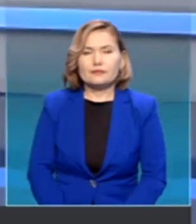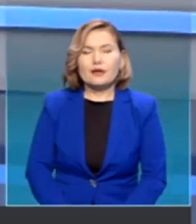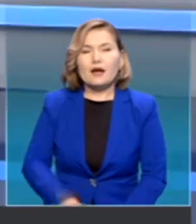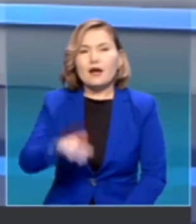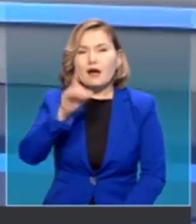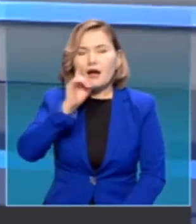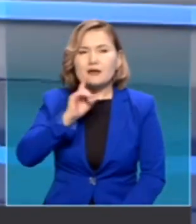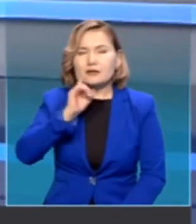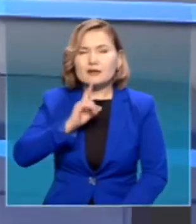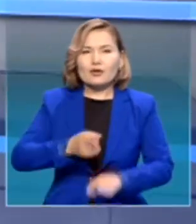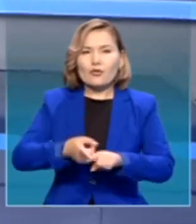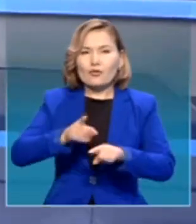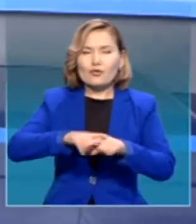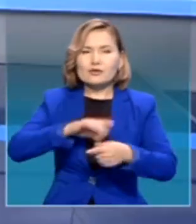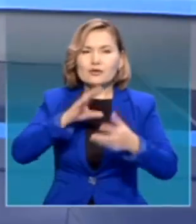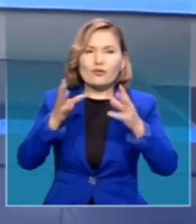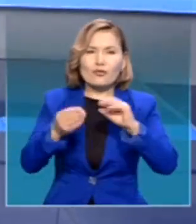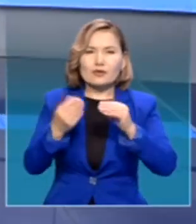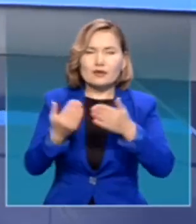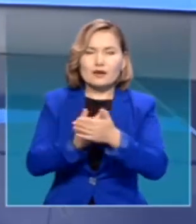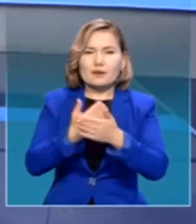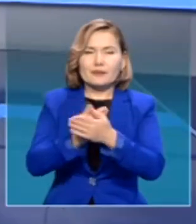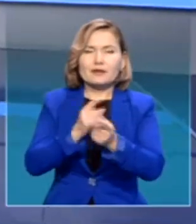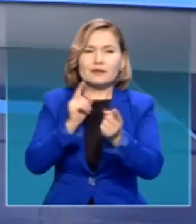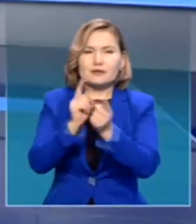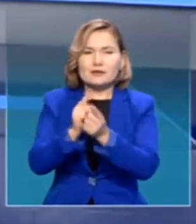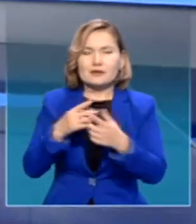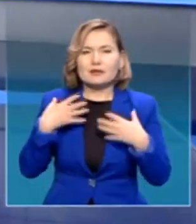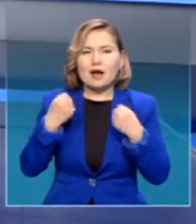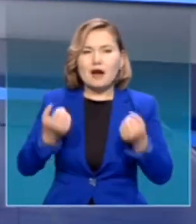Құрметті көрермен, әзірге айтарымыз осы. Біздің жаңалықтарымызды